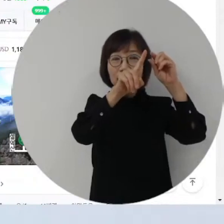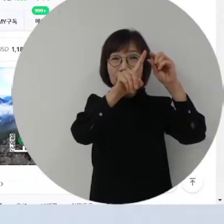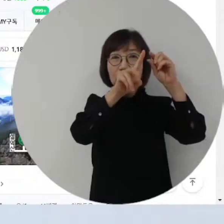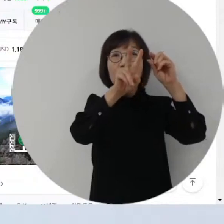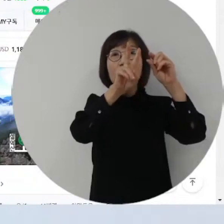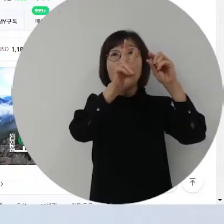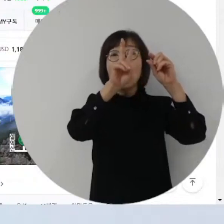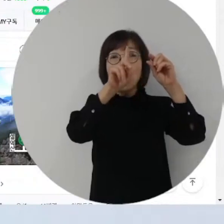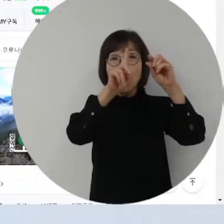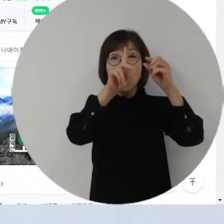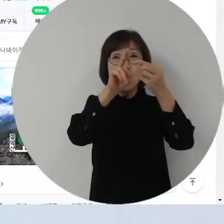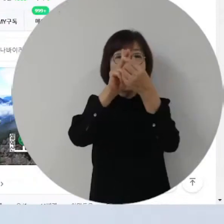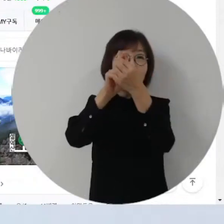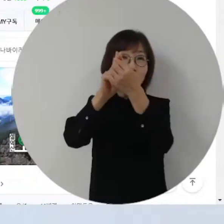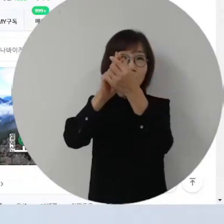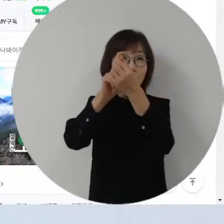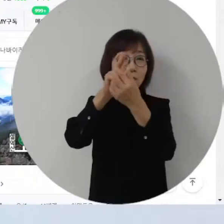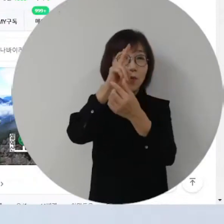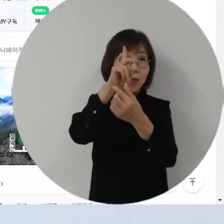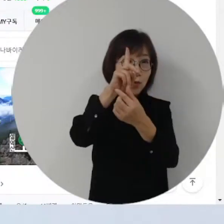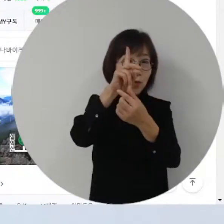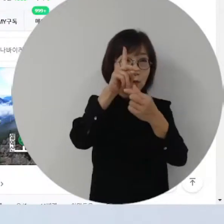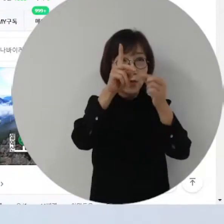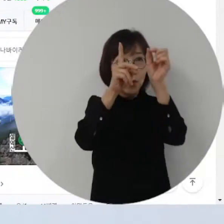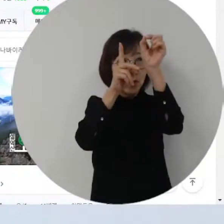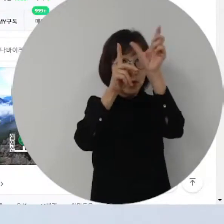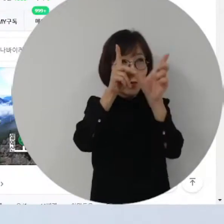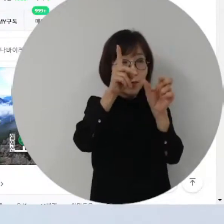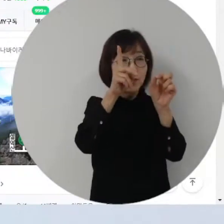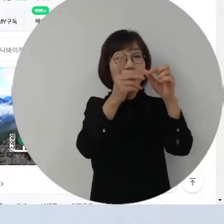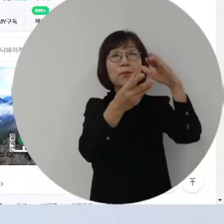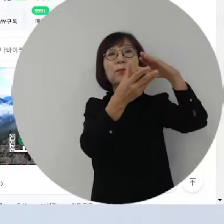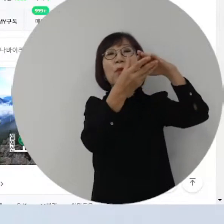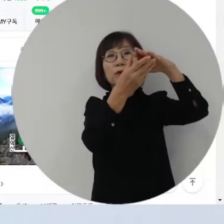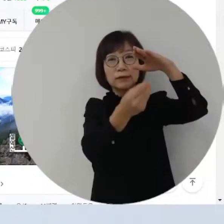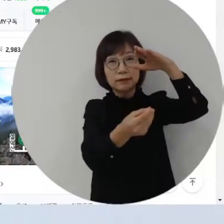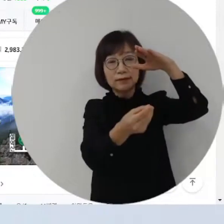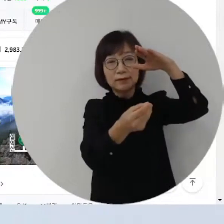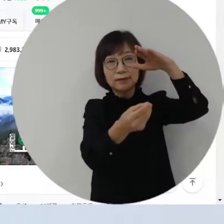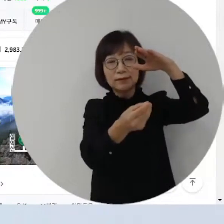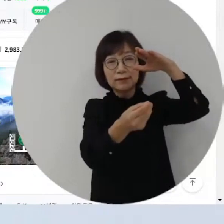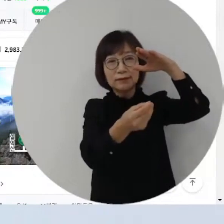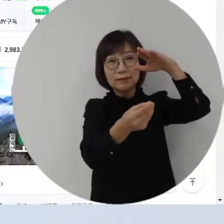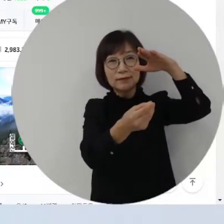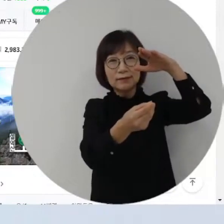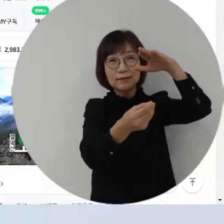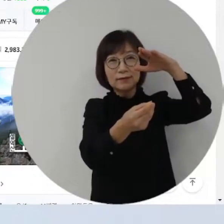또는 단축키 클릭해 준 다음에 컨트롤 C 눌러 주셔도 됩니다.